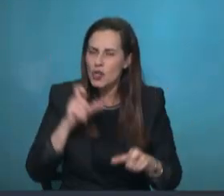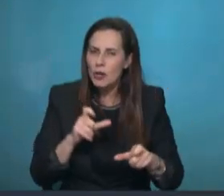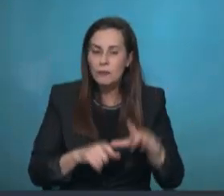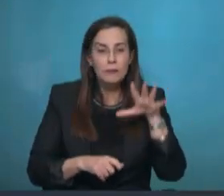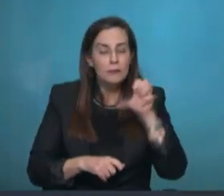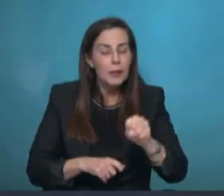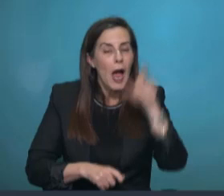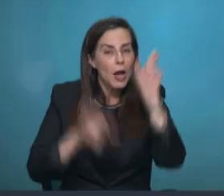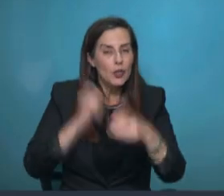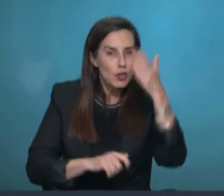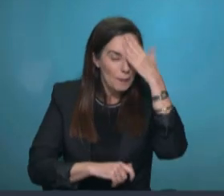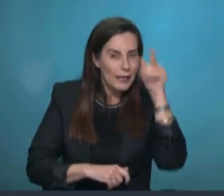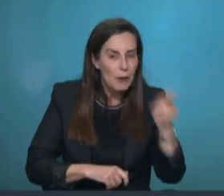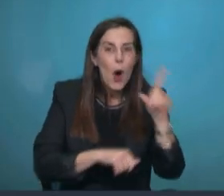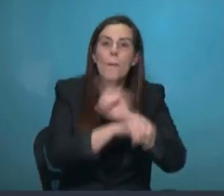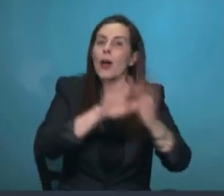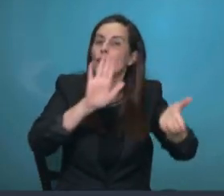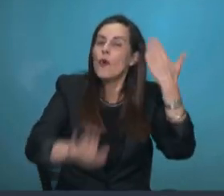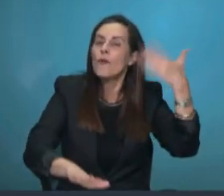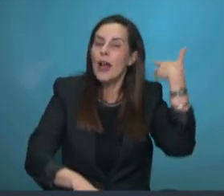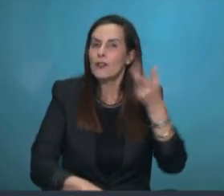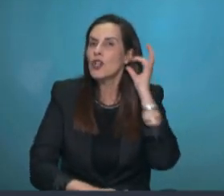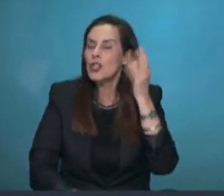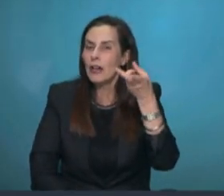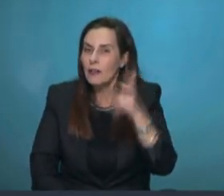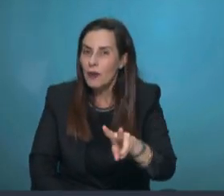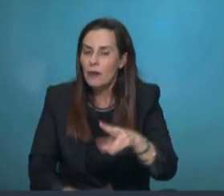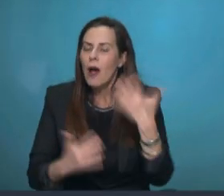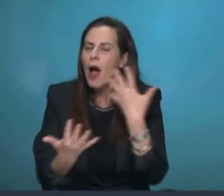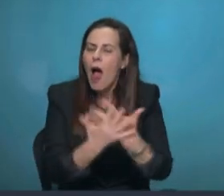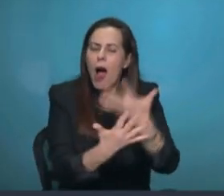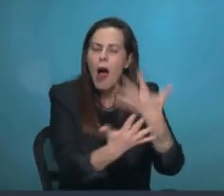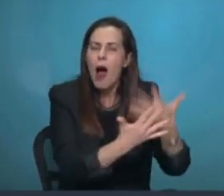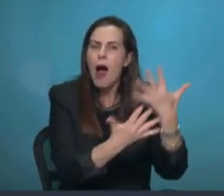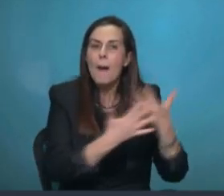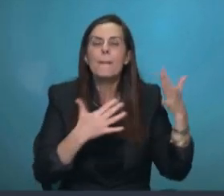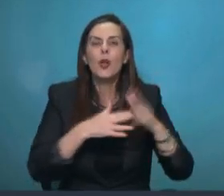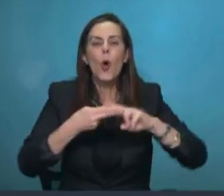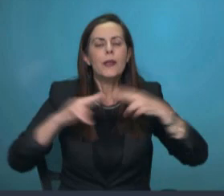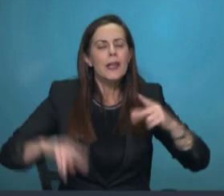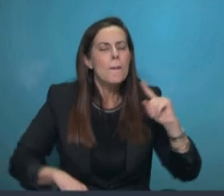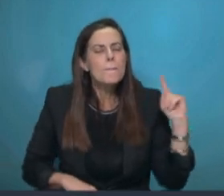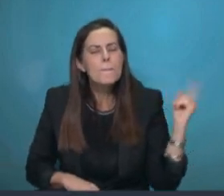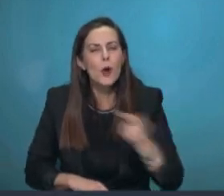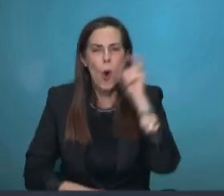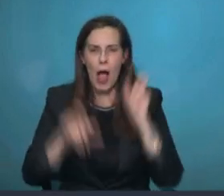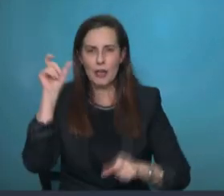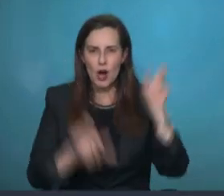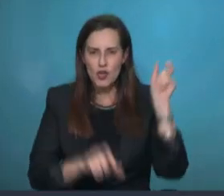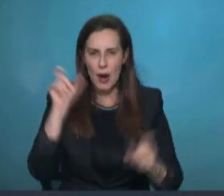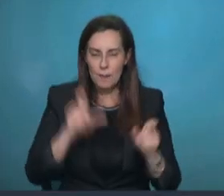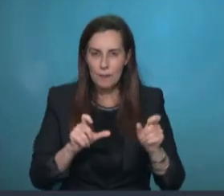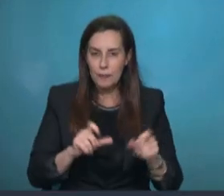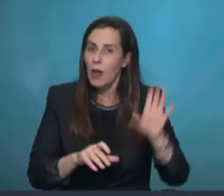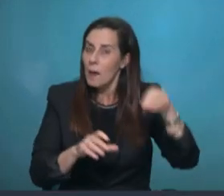בקר קנות מהתקופה שלפני מותה, גברו עדויות ולקחו בדיקות DNA מכל האנשים הרלוונטיים, ביניהם